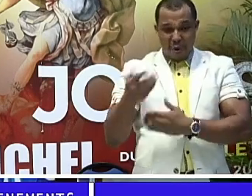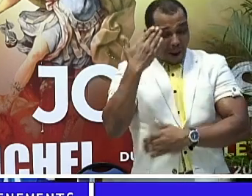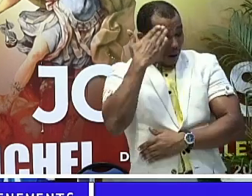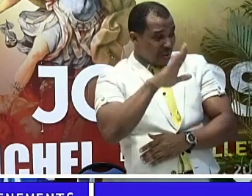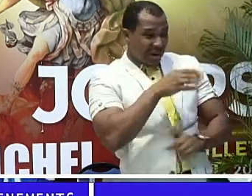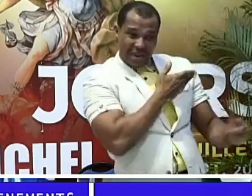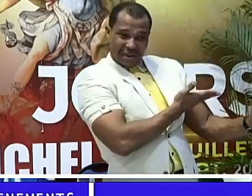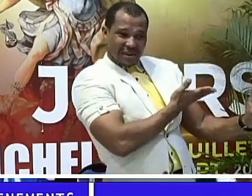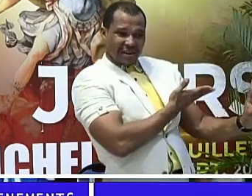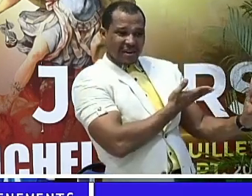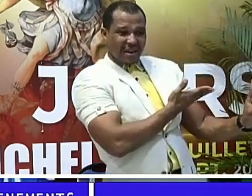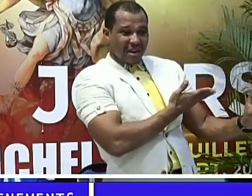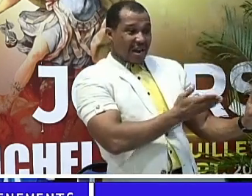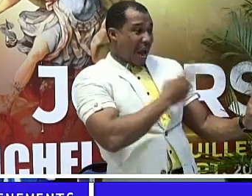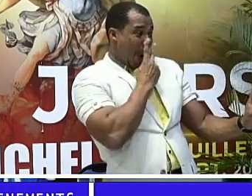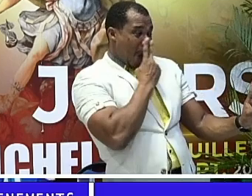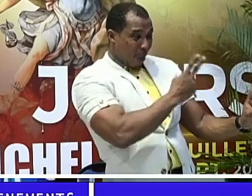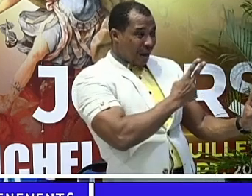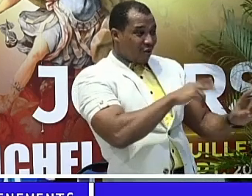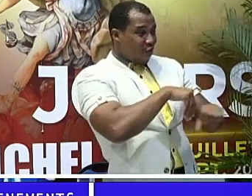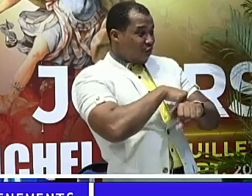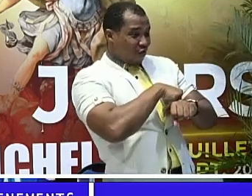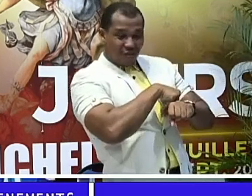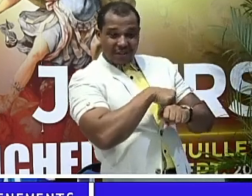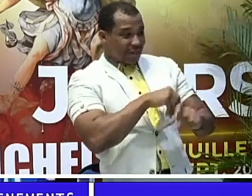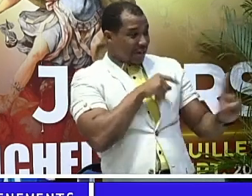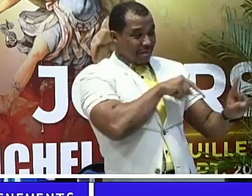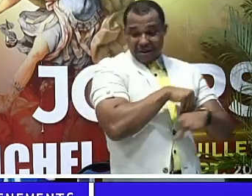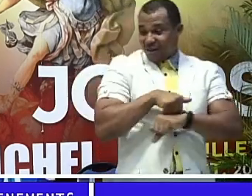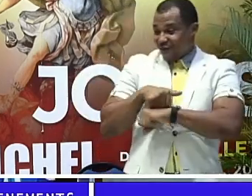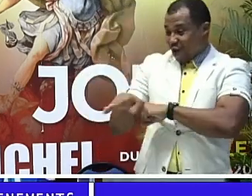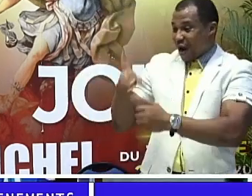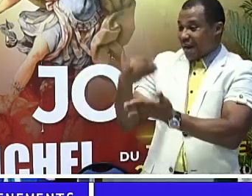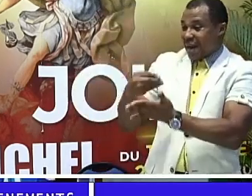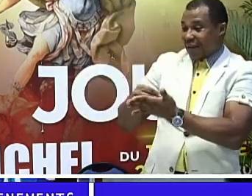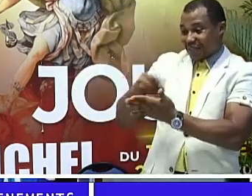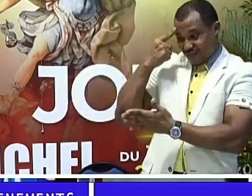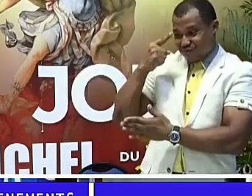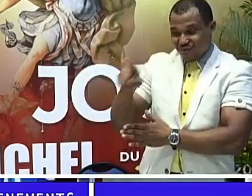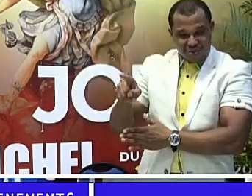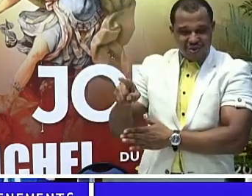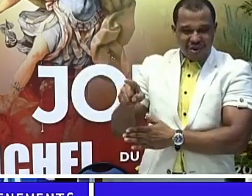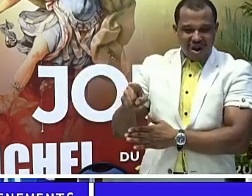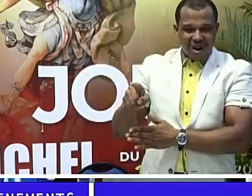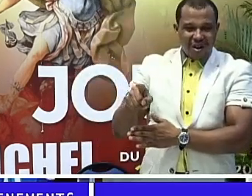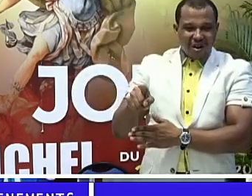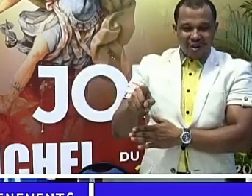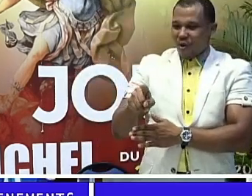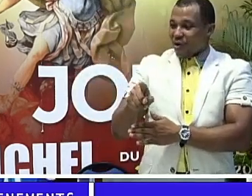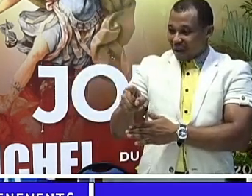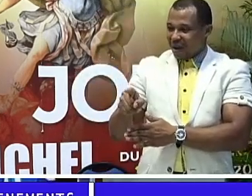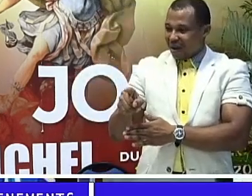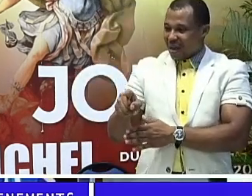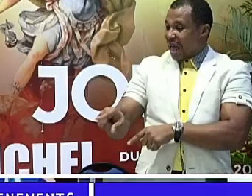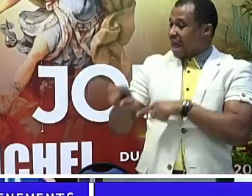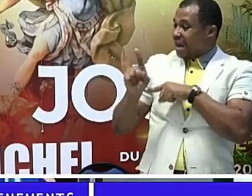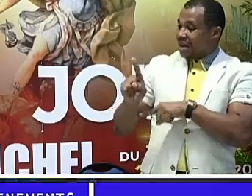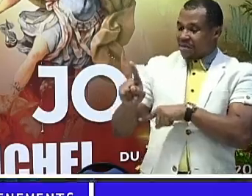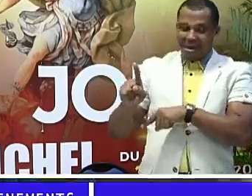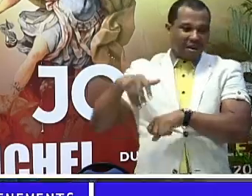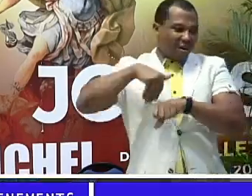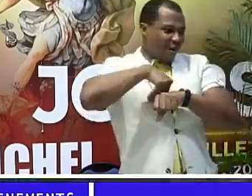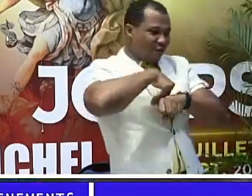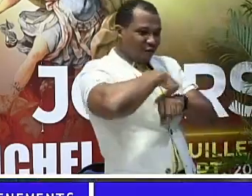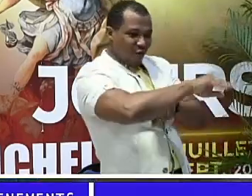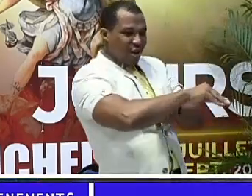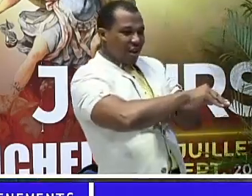est là même. C'est des transferts à reconnaître, tout $50 ou $100. Quand ils ont commencé à faire photo en bas, vous voyez, bah,